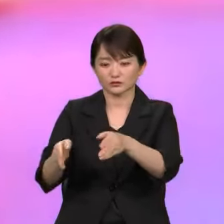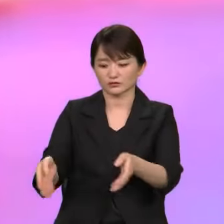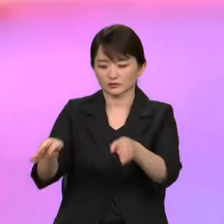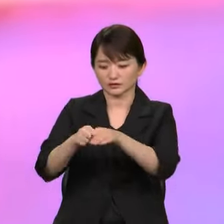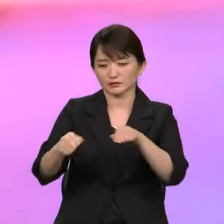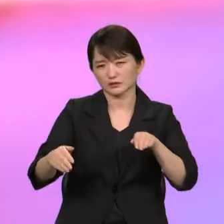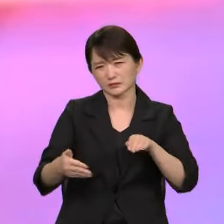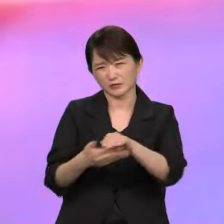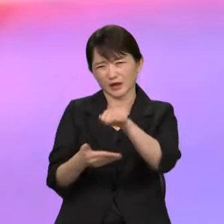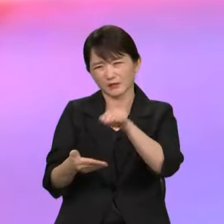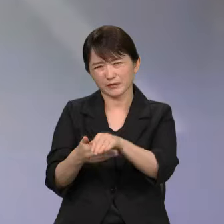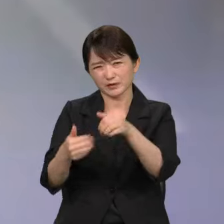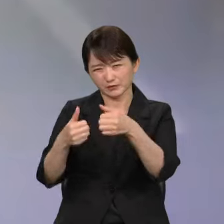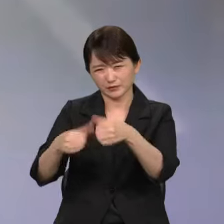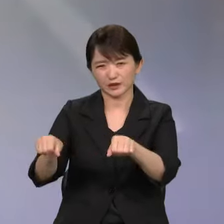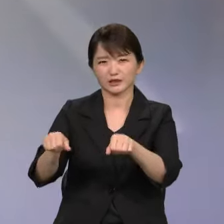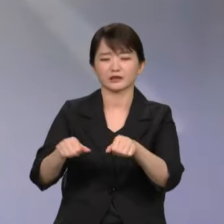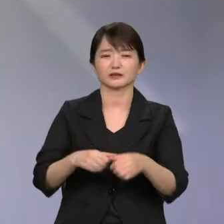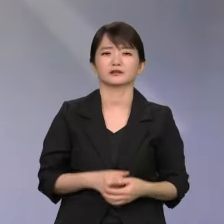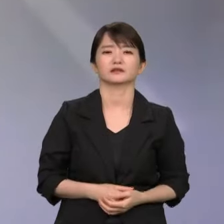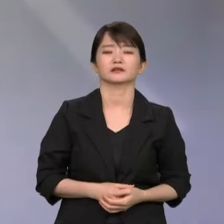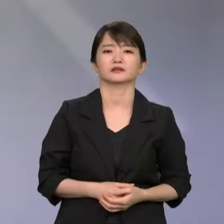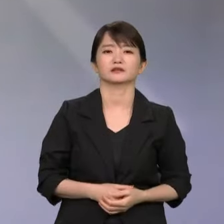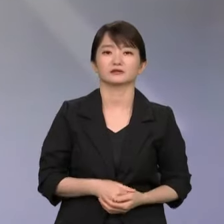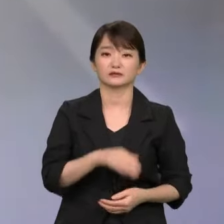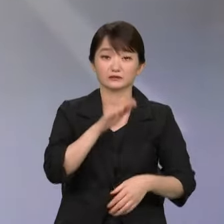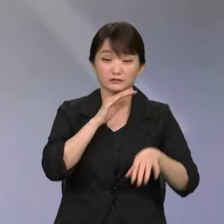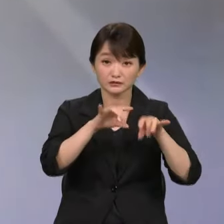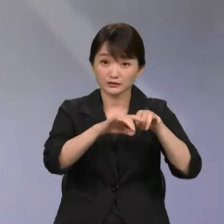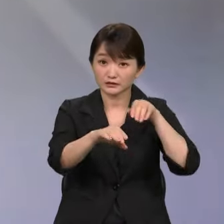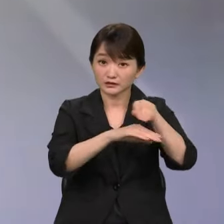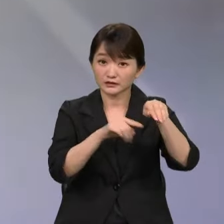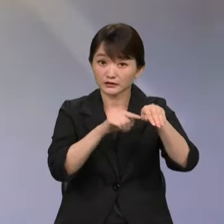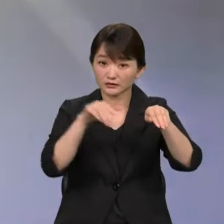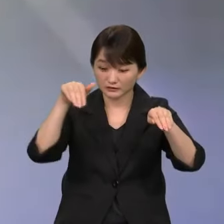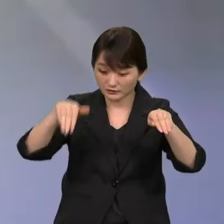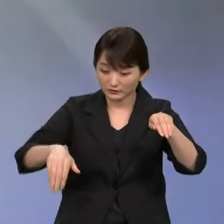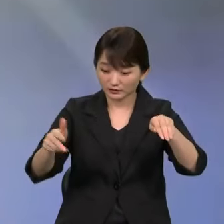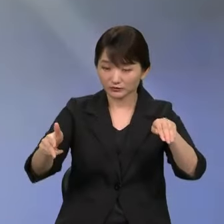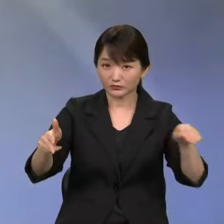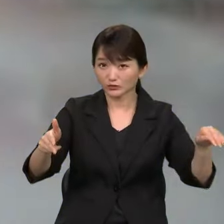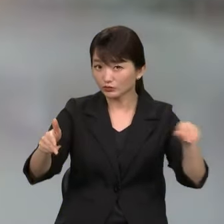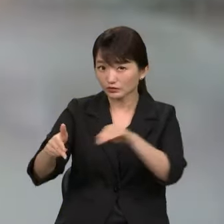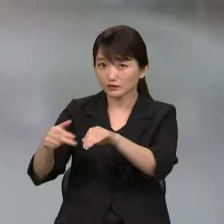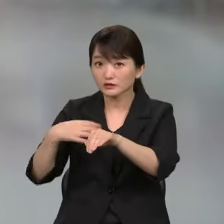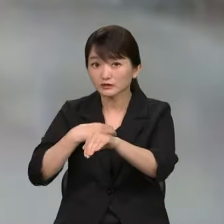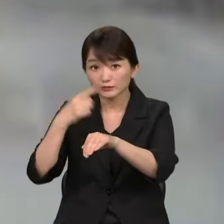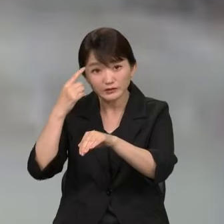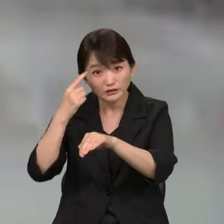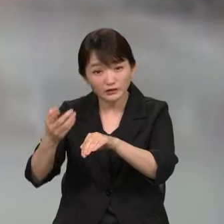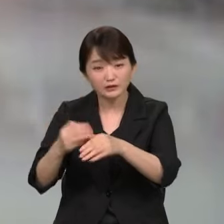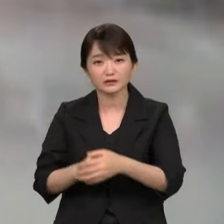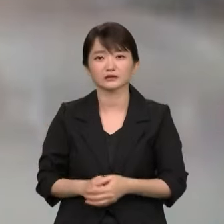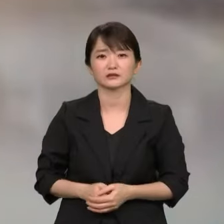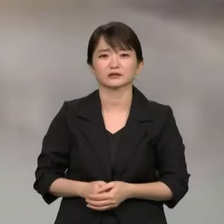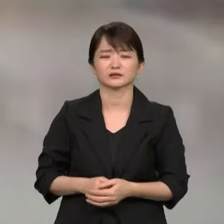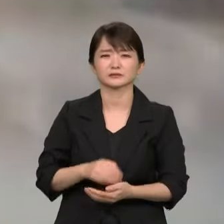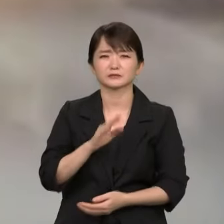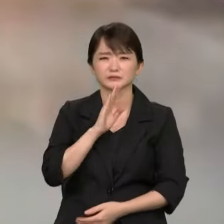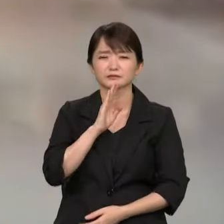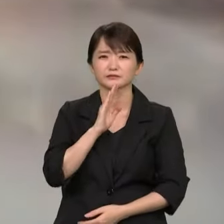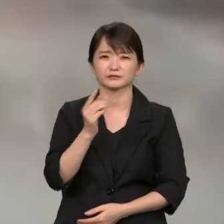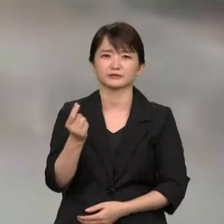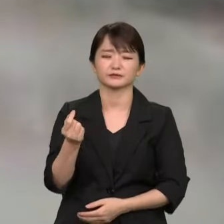파손됐다는게 이유였습니다 정말 전기차는 지하 주차장에서 더 위험할까요 일단 사실에